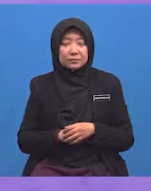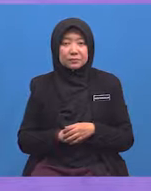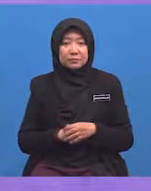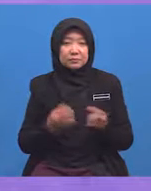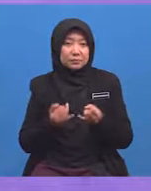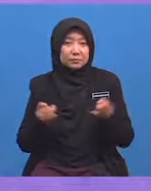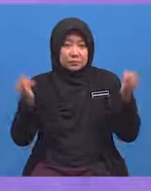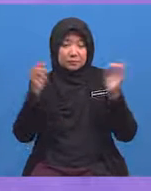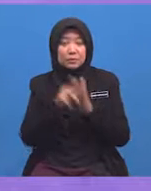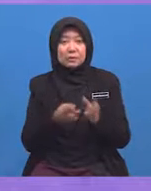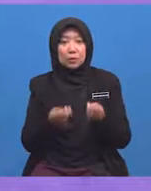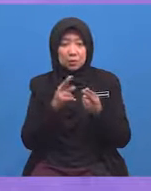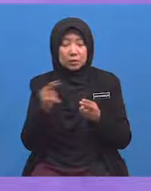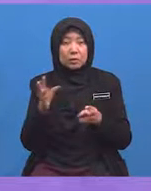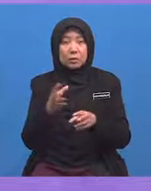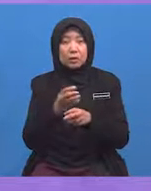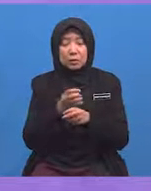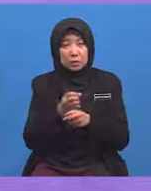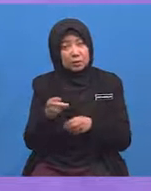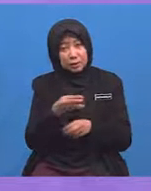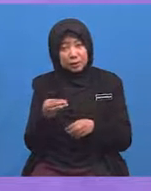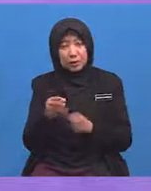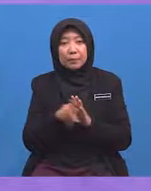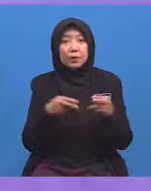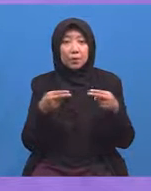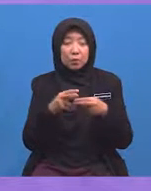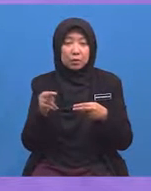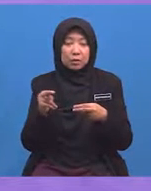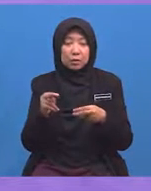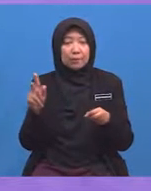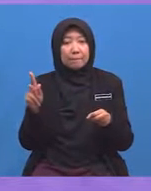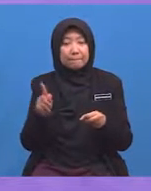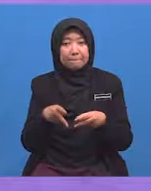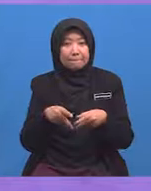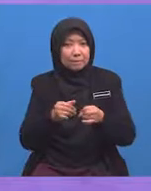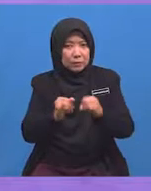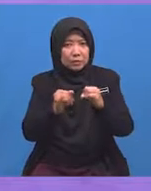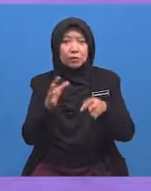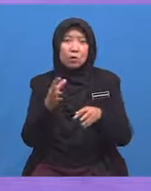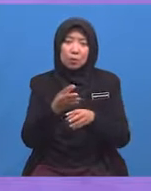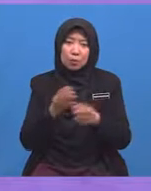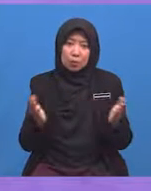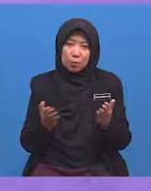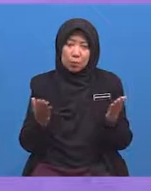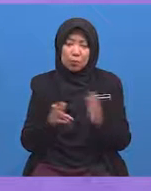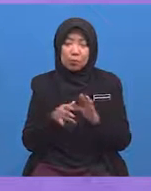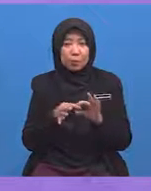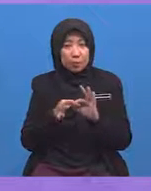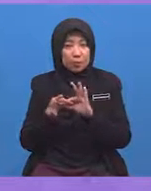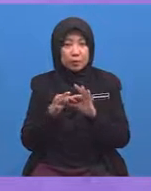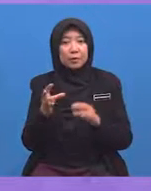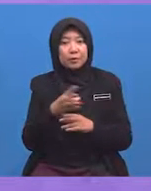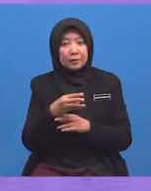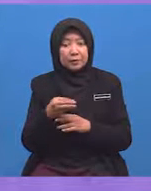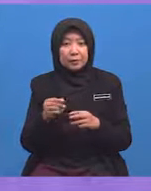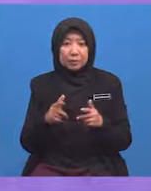Jaringan pengangkutan dan perhubungan yang pesat dapat memupuk perpaduan